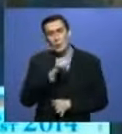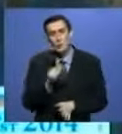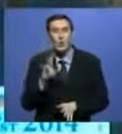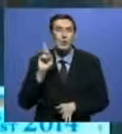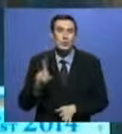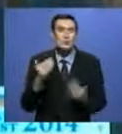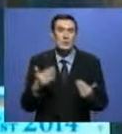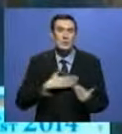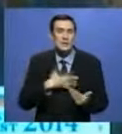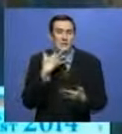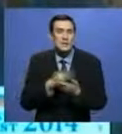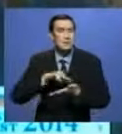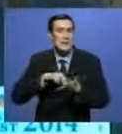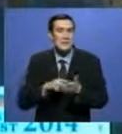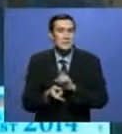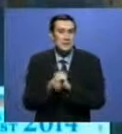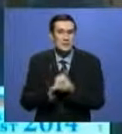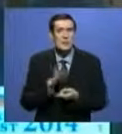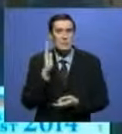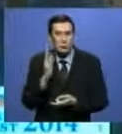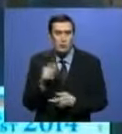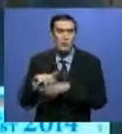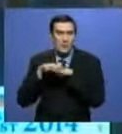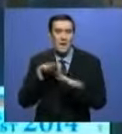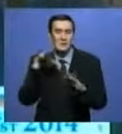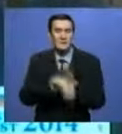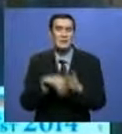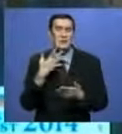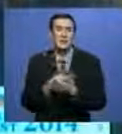году. Но сегодня я изменил свои планы. Я буду вкладывать свои деньги в Казахстан.